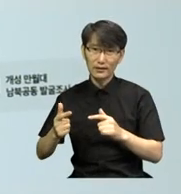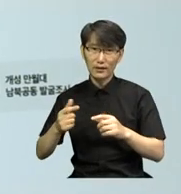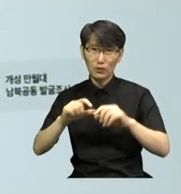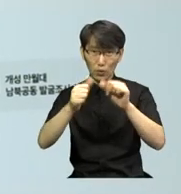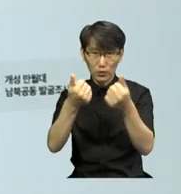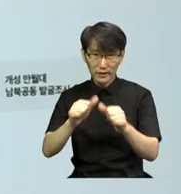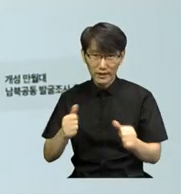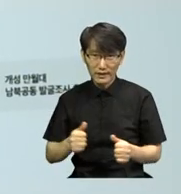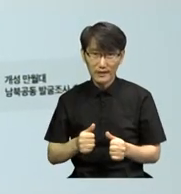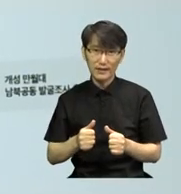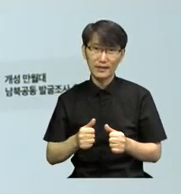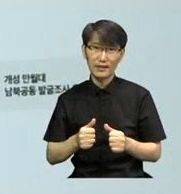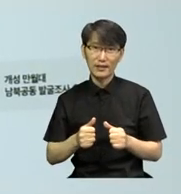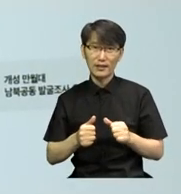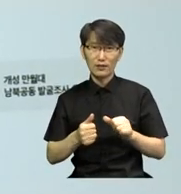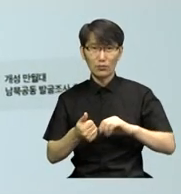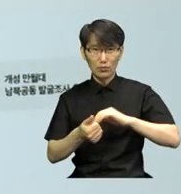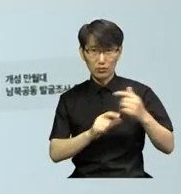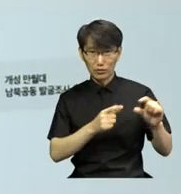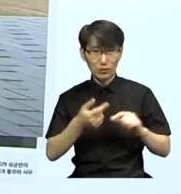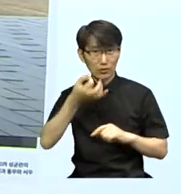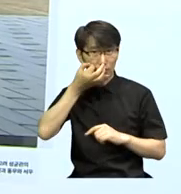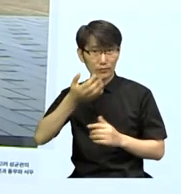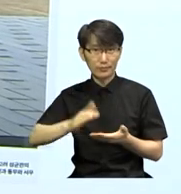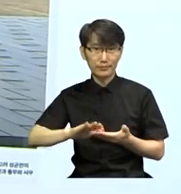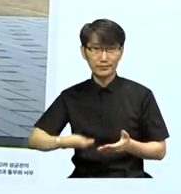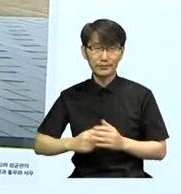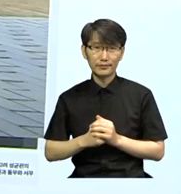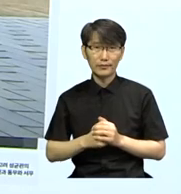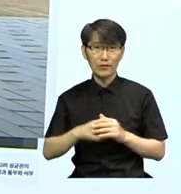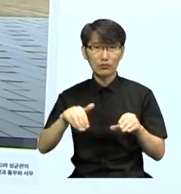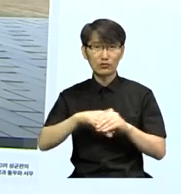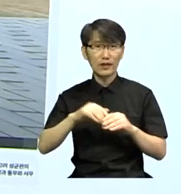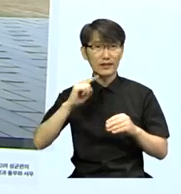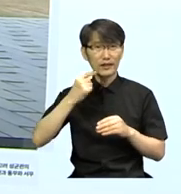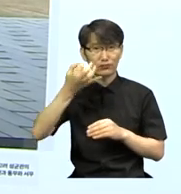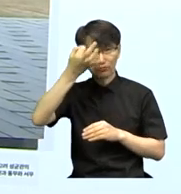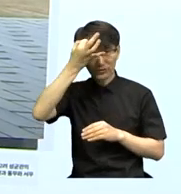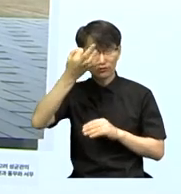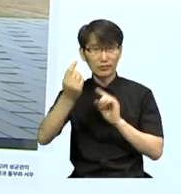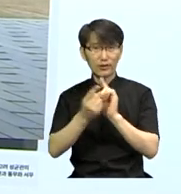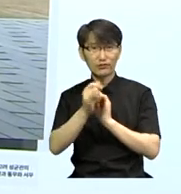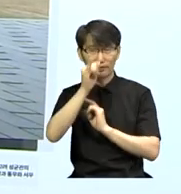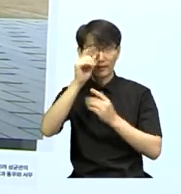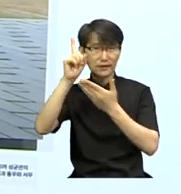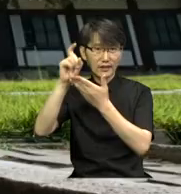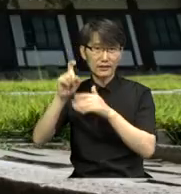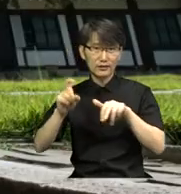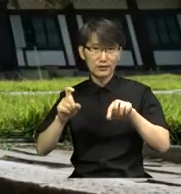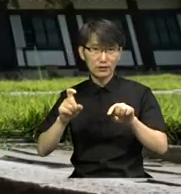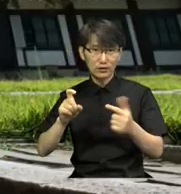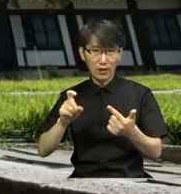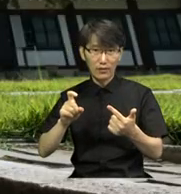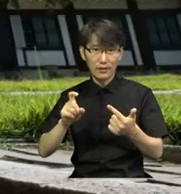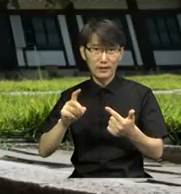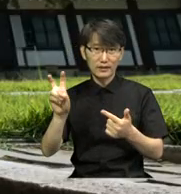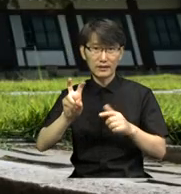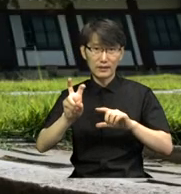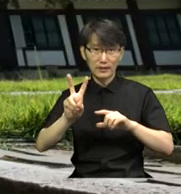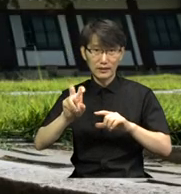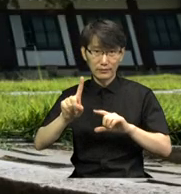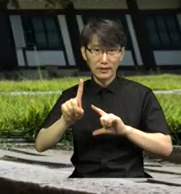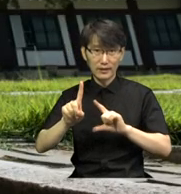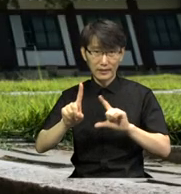길이와 융 2동 도 선보였습니다 고려의 문화 예술을 접할 수 있는 이번 사진전은 오는 20일까지